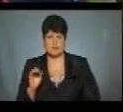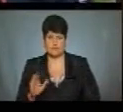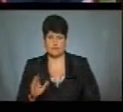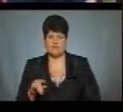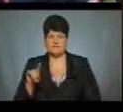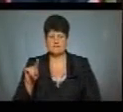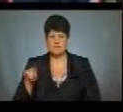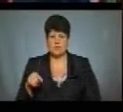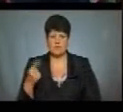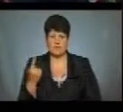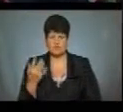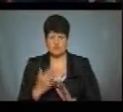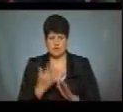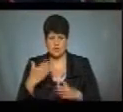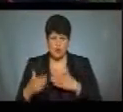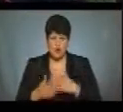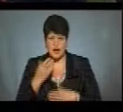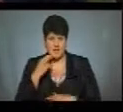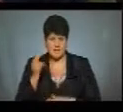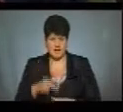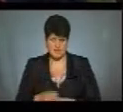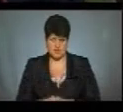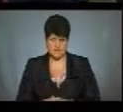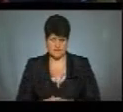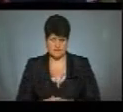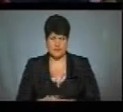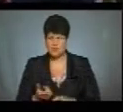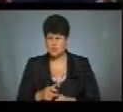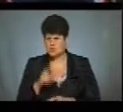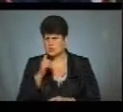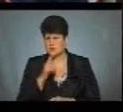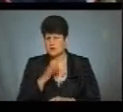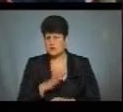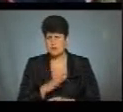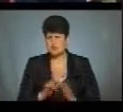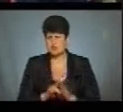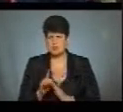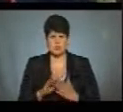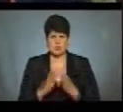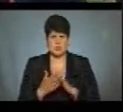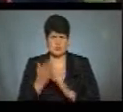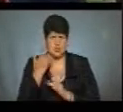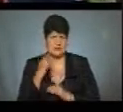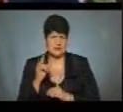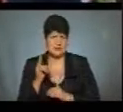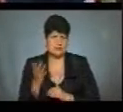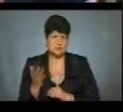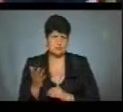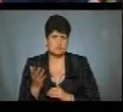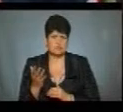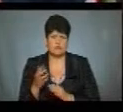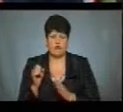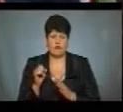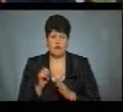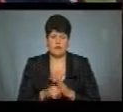Вимагаємо в першу чергу покарання винних, тому що дуже незрозуміла була спочатку ситуація, коли дитину вбили